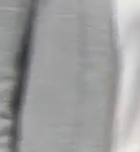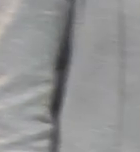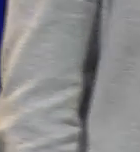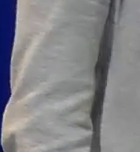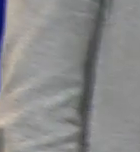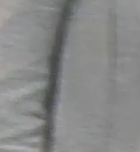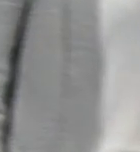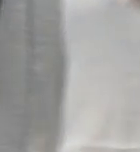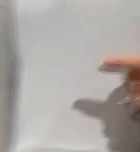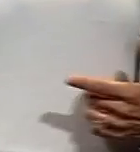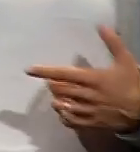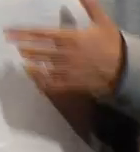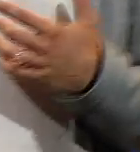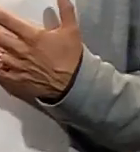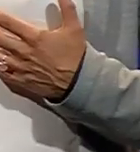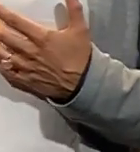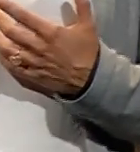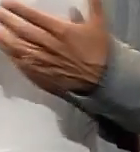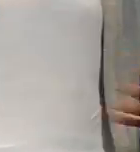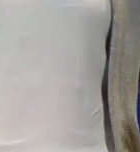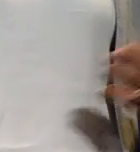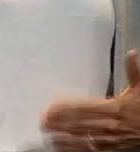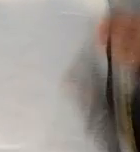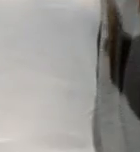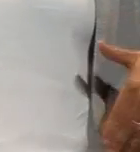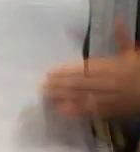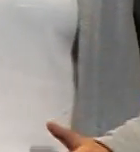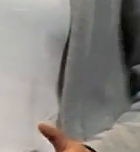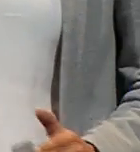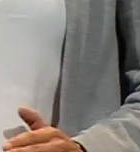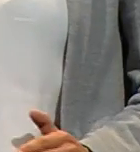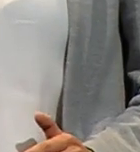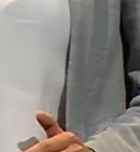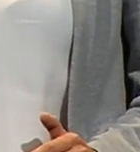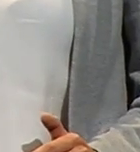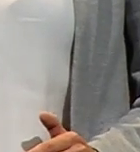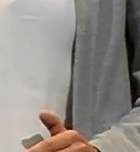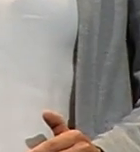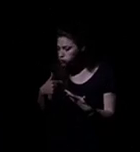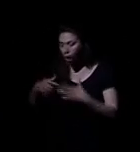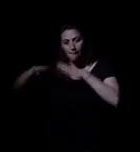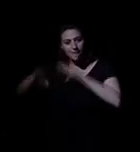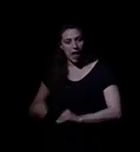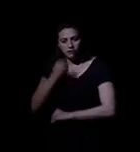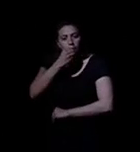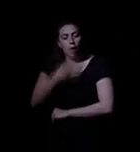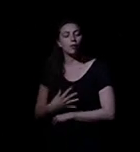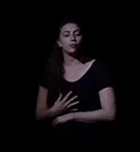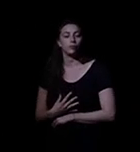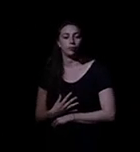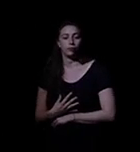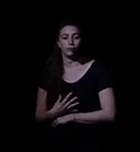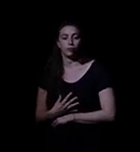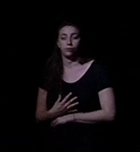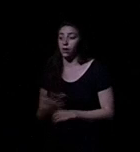un parcours qui me passionne. Pour la première fois, je pense, depuis toujours, j'ai l'impression d'être au bon endroit. Donc le message que j'ai envie de vous passer